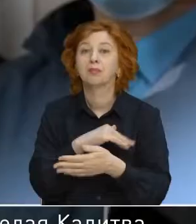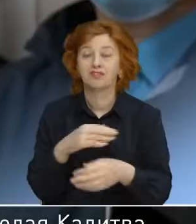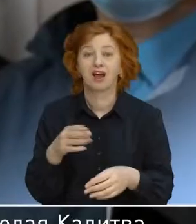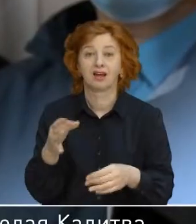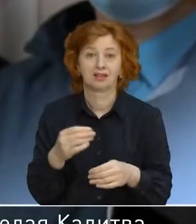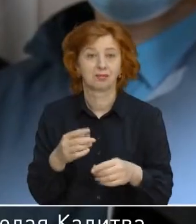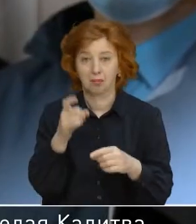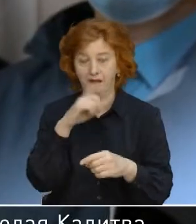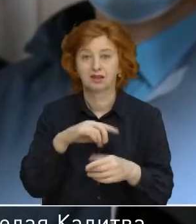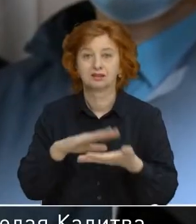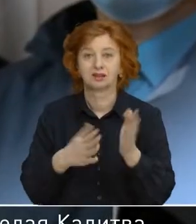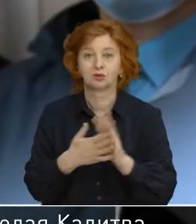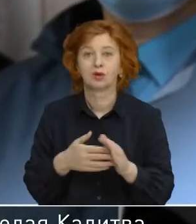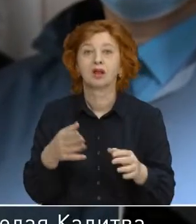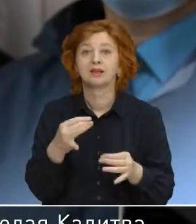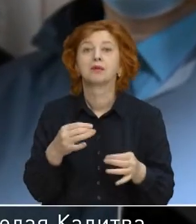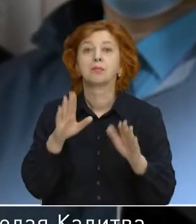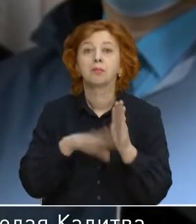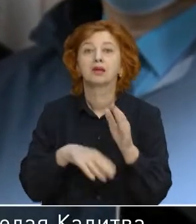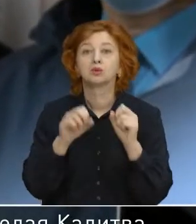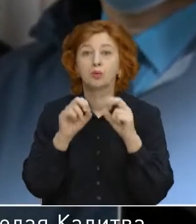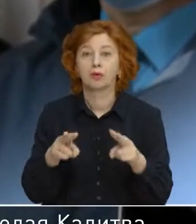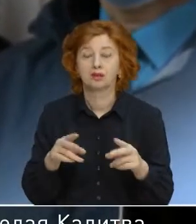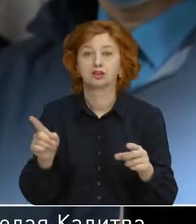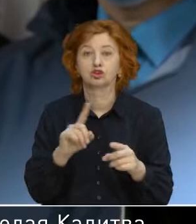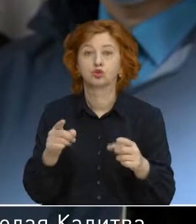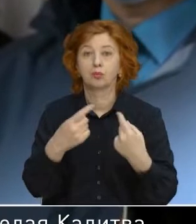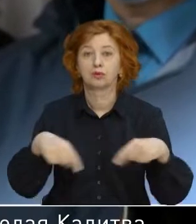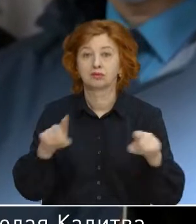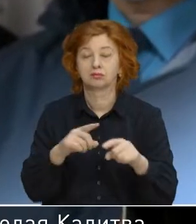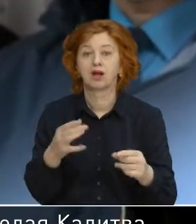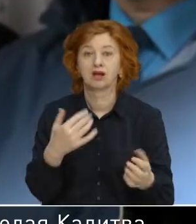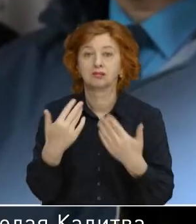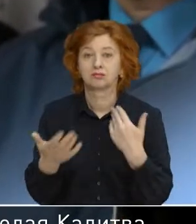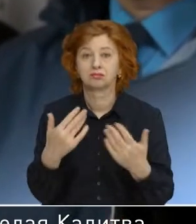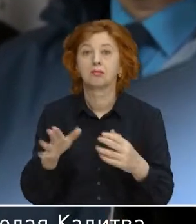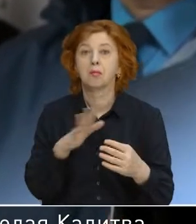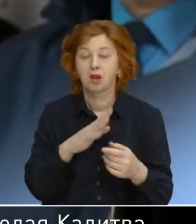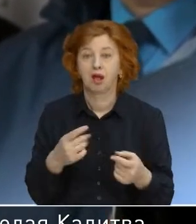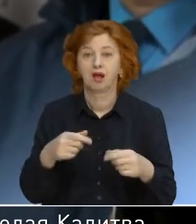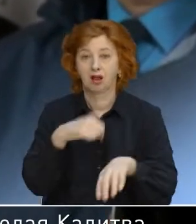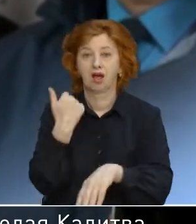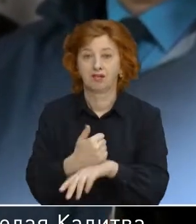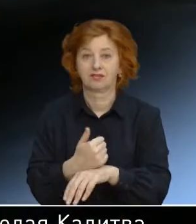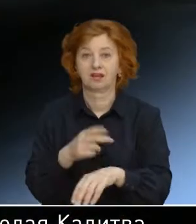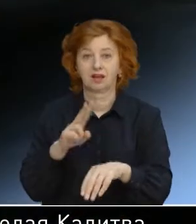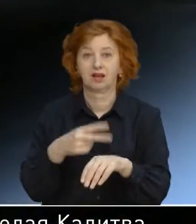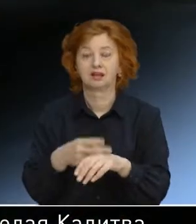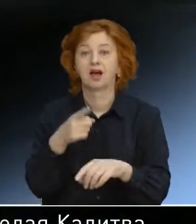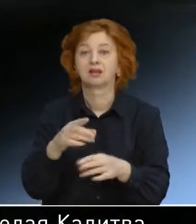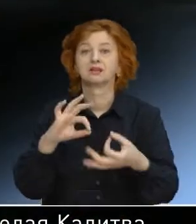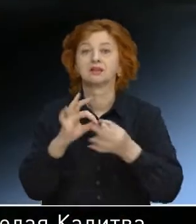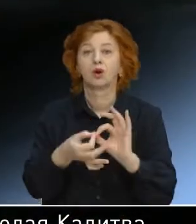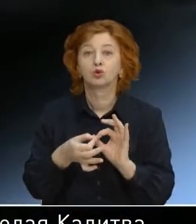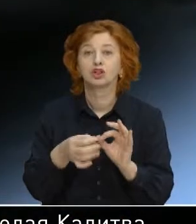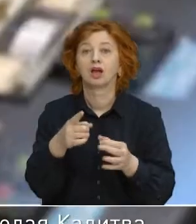станции. Безопасность – слово ключевое абсолютно. С первых шагов на атомной станции оно является главным. В нем заключается